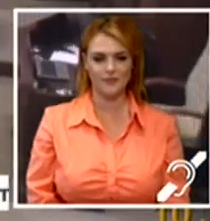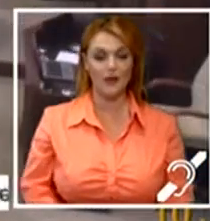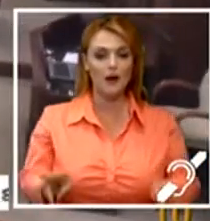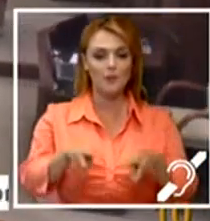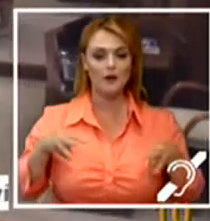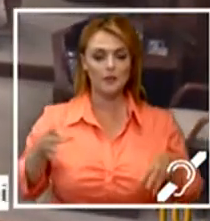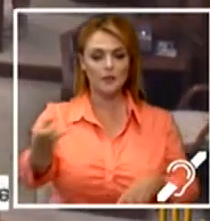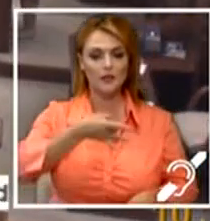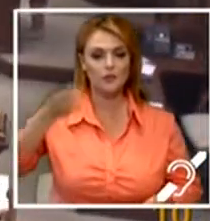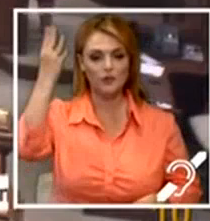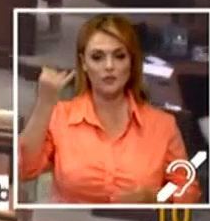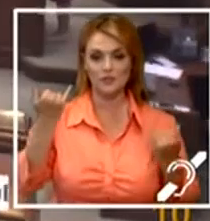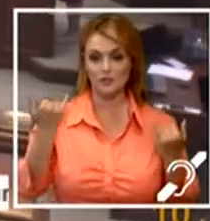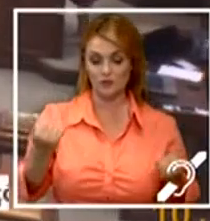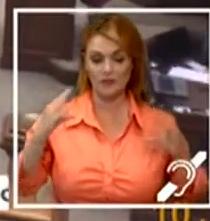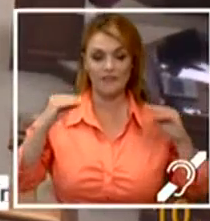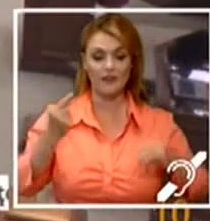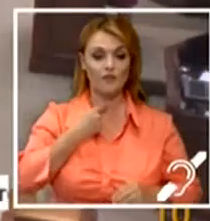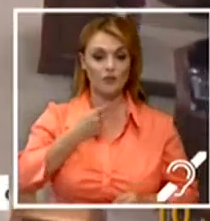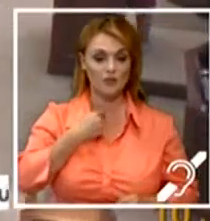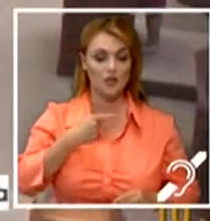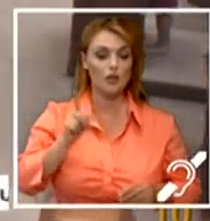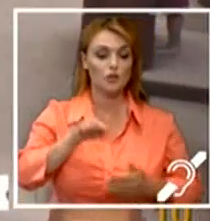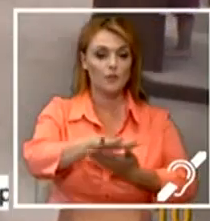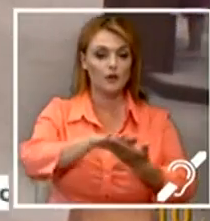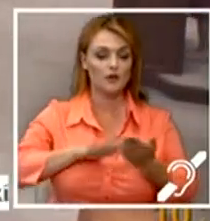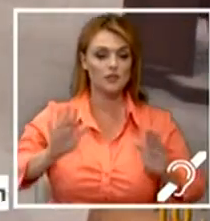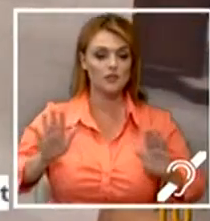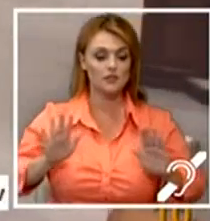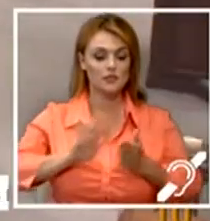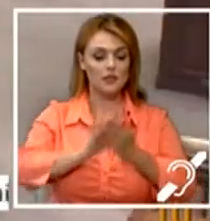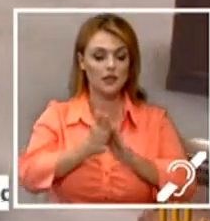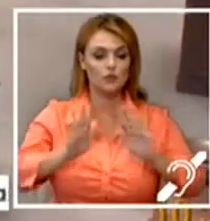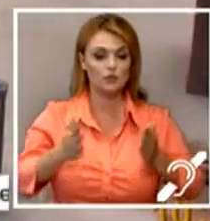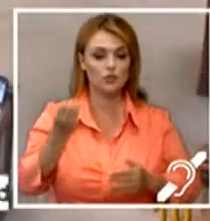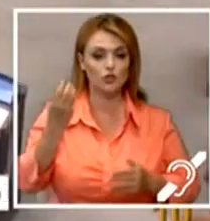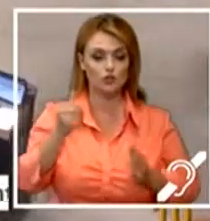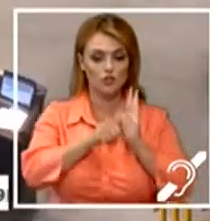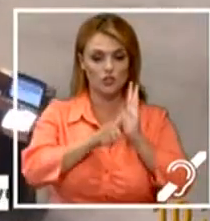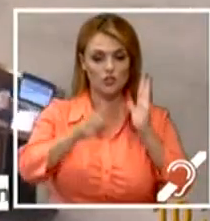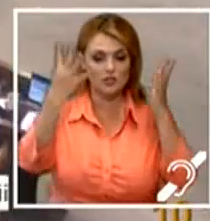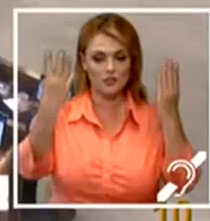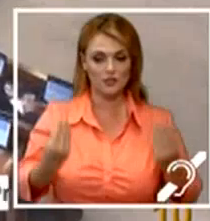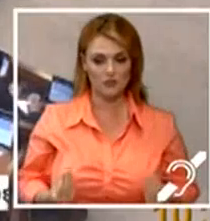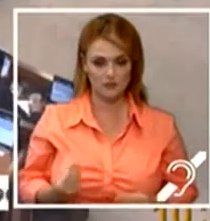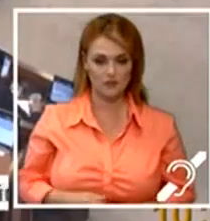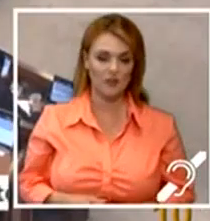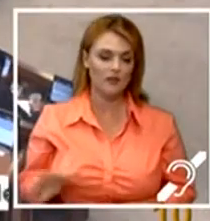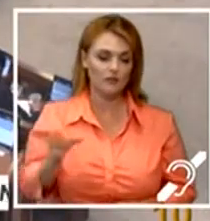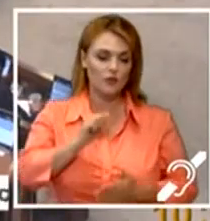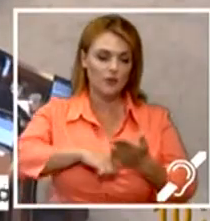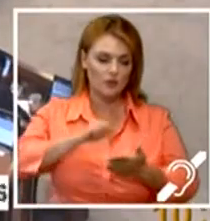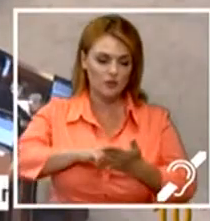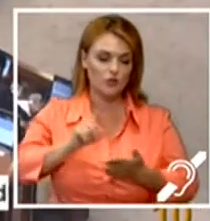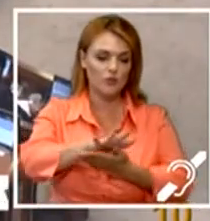Parlamentul Republicii Moldova votează în această seară prelungirea stării de urgență cu încă 60 de zile pe fondul instabilității din zonă cauzate